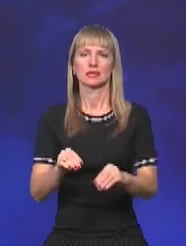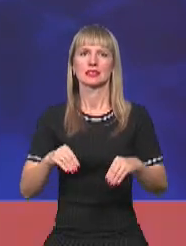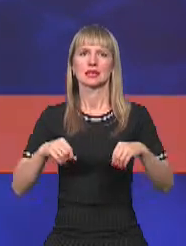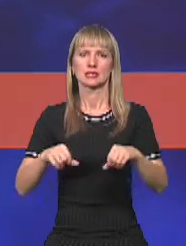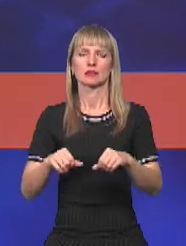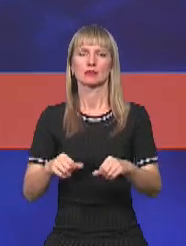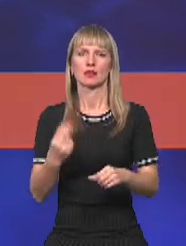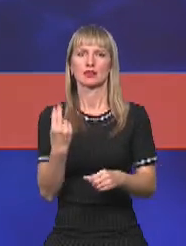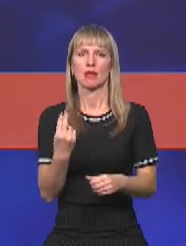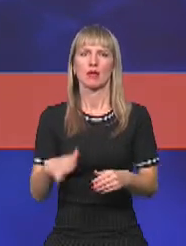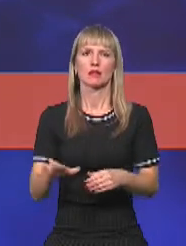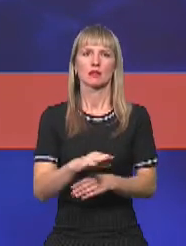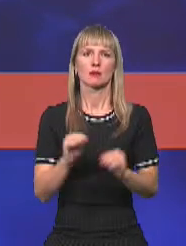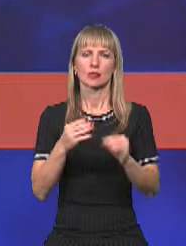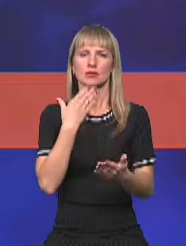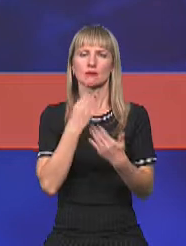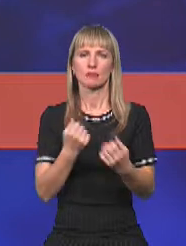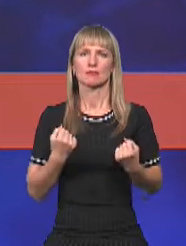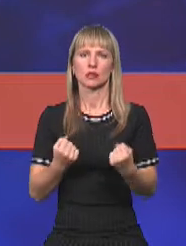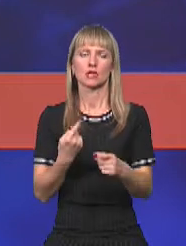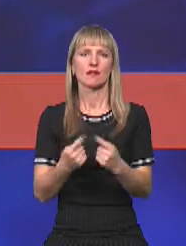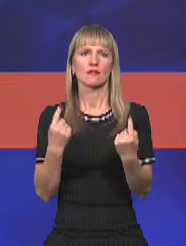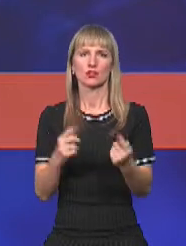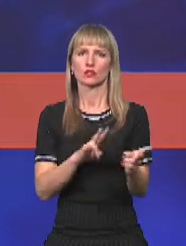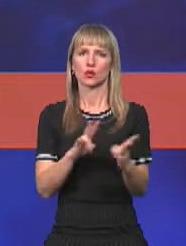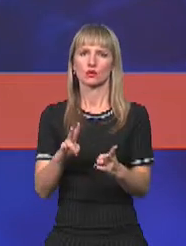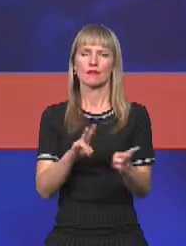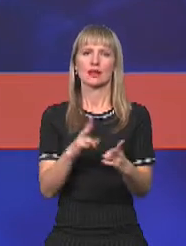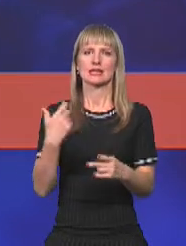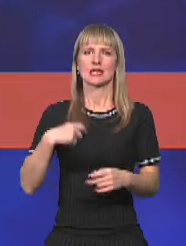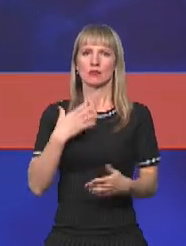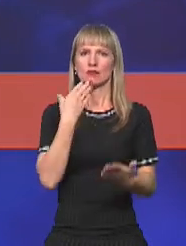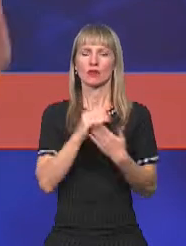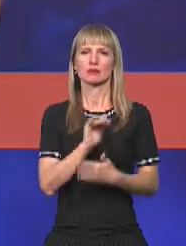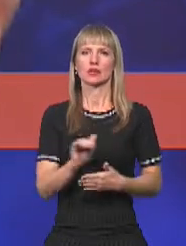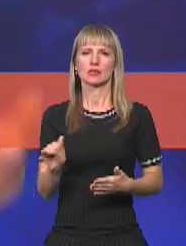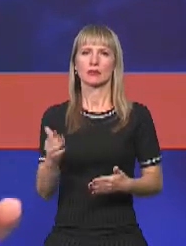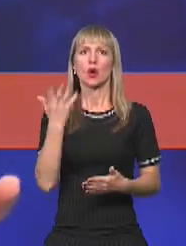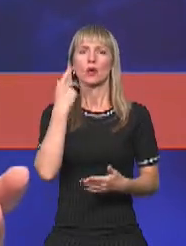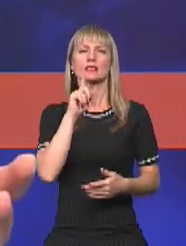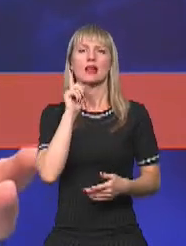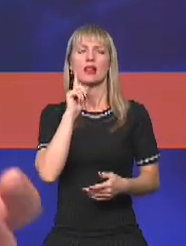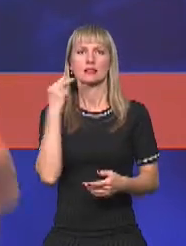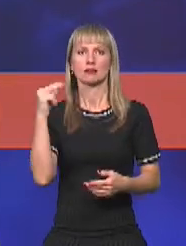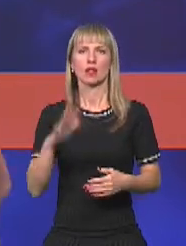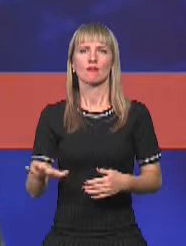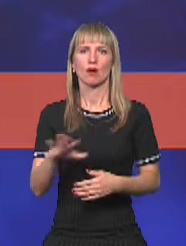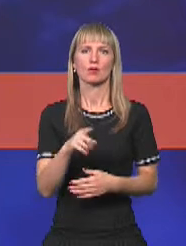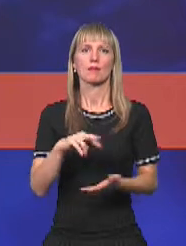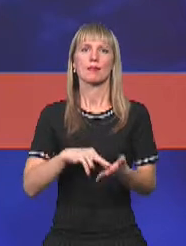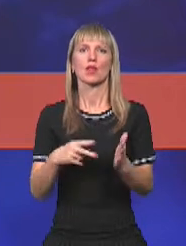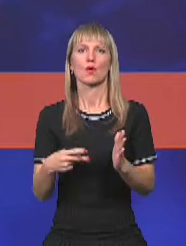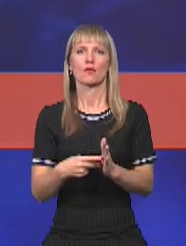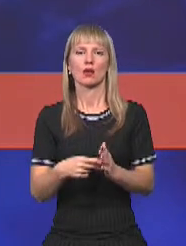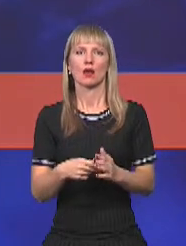засипати, зацементувати і поставити свої автівки. Це величезна шкода, вони шкодять і собі, і своїм дітям. Розумієте? Коли зелені запорізькі двори, вони ж то